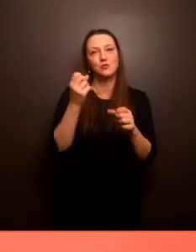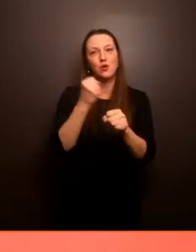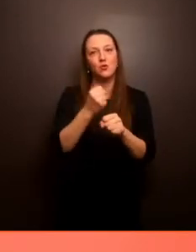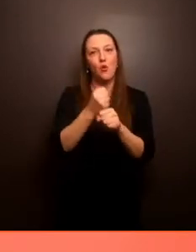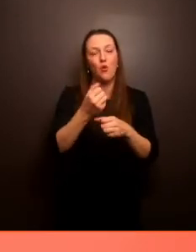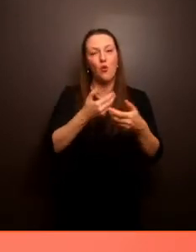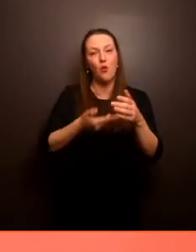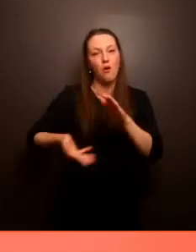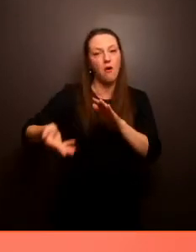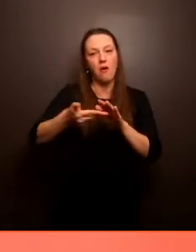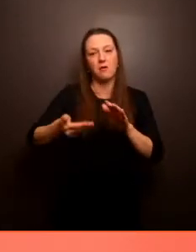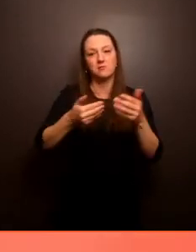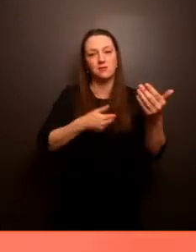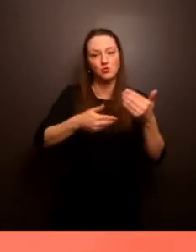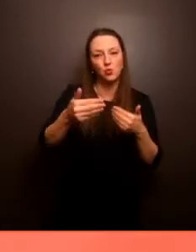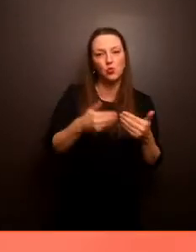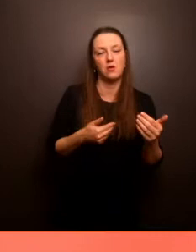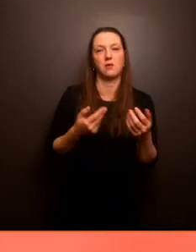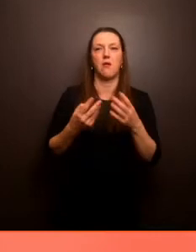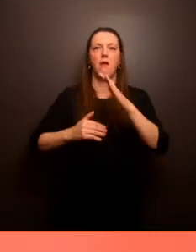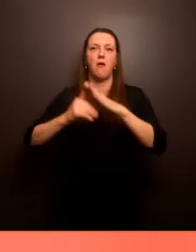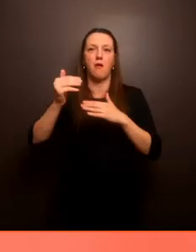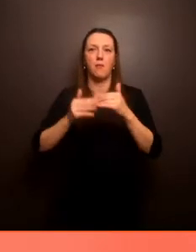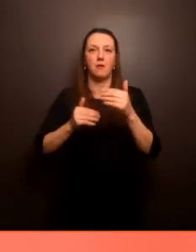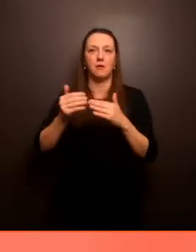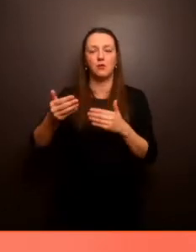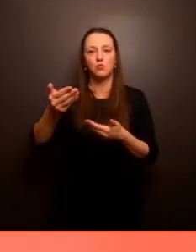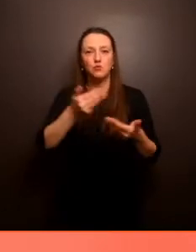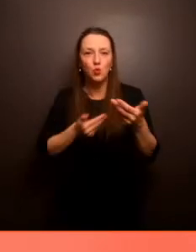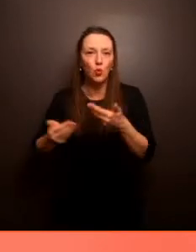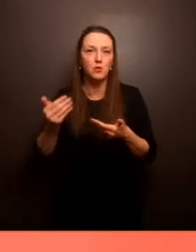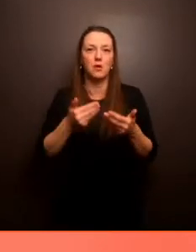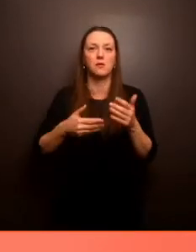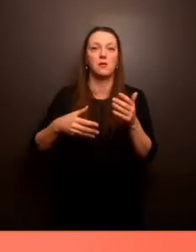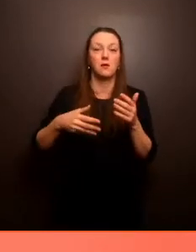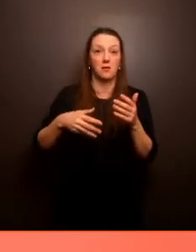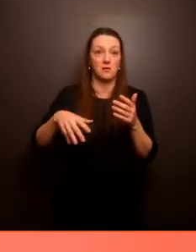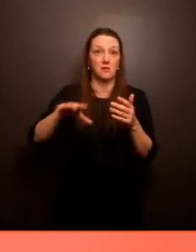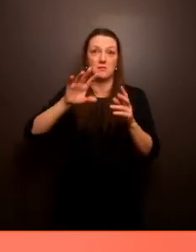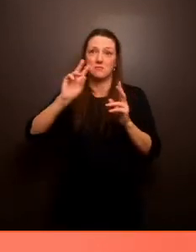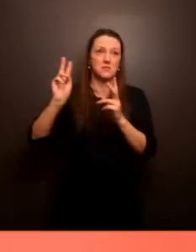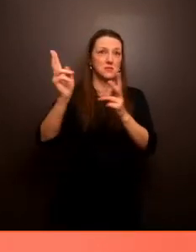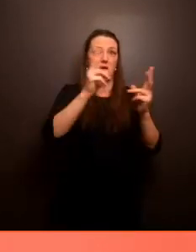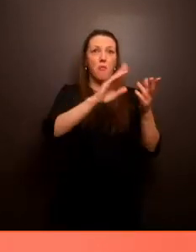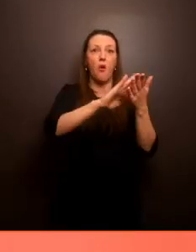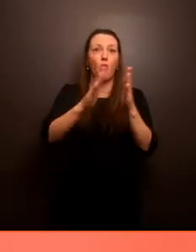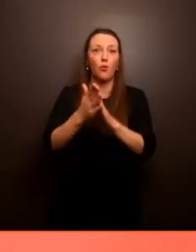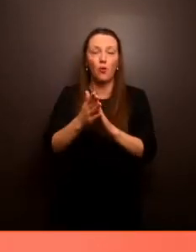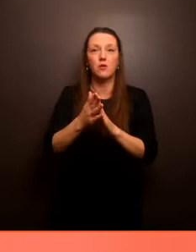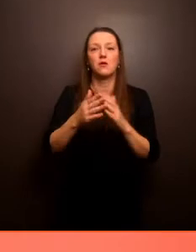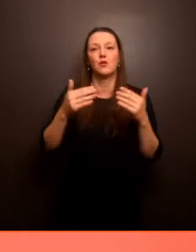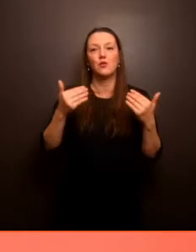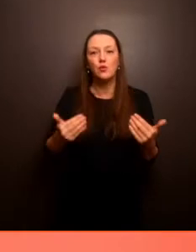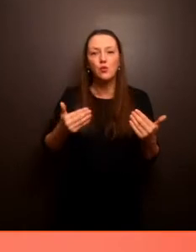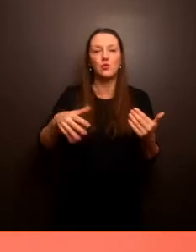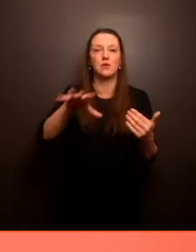ja professionaalsed suhted on saanud tänu sellele, et me oleme kõik samas olukorras täiesti teisel tasandil